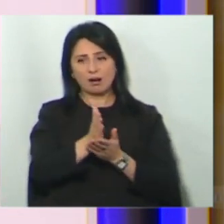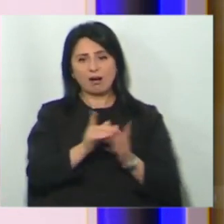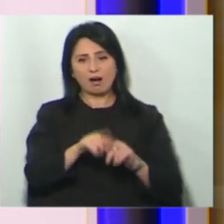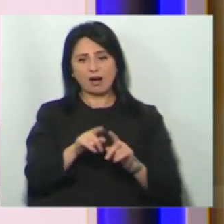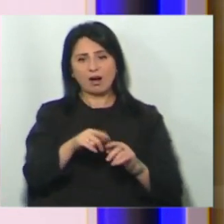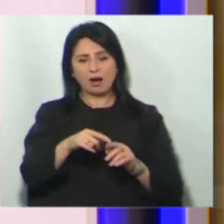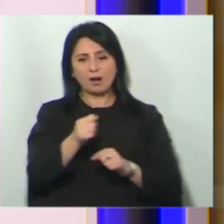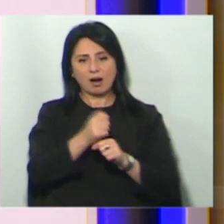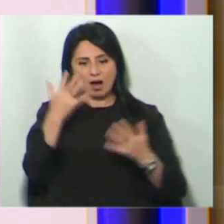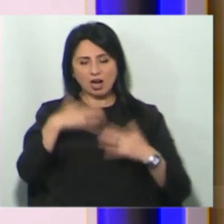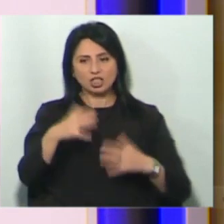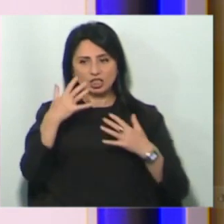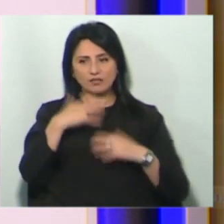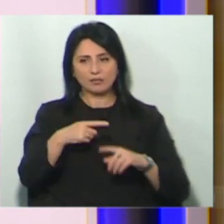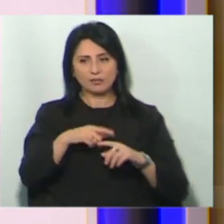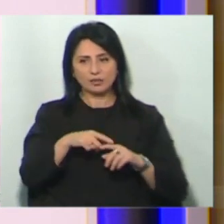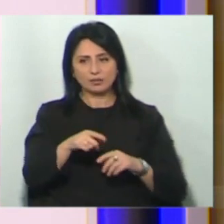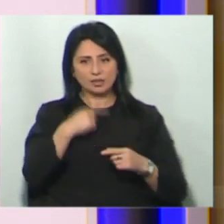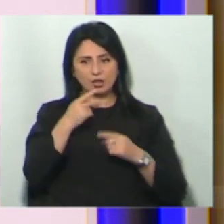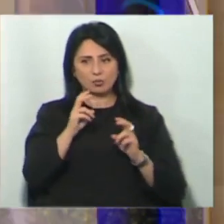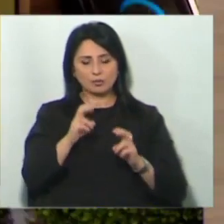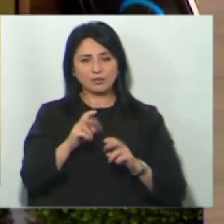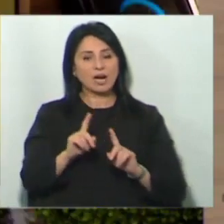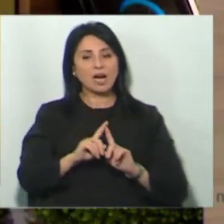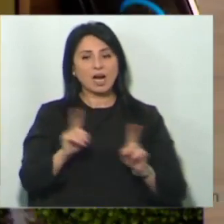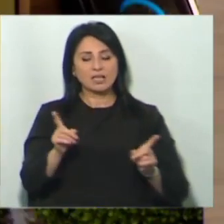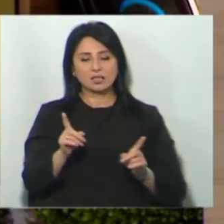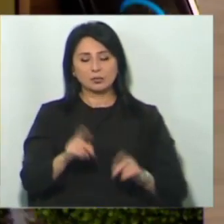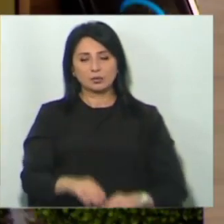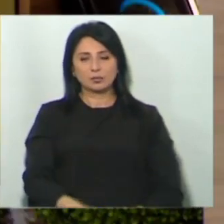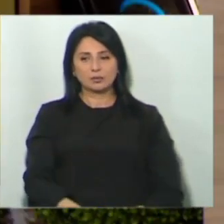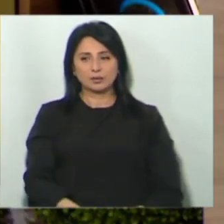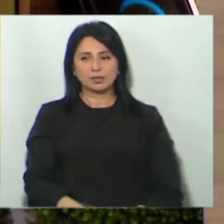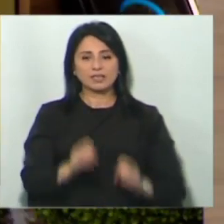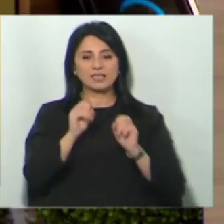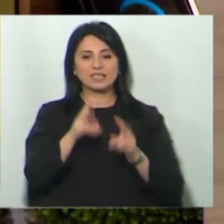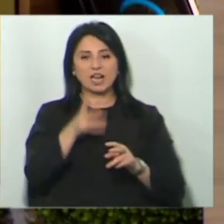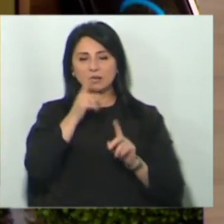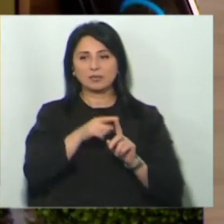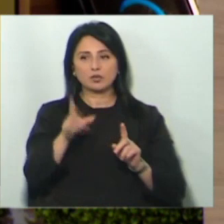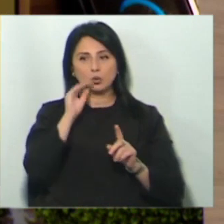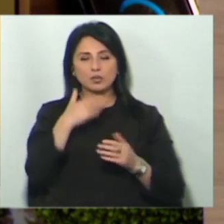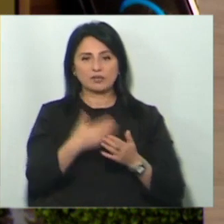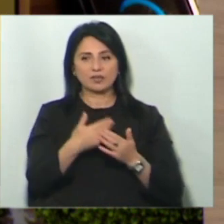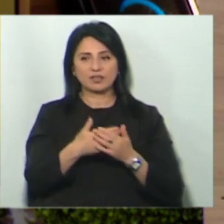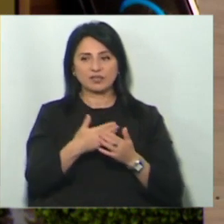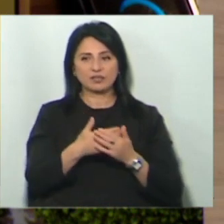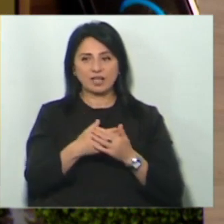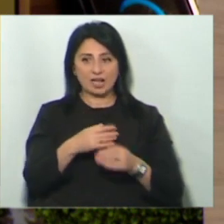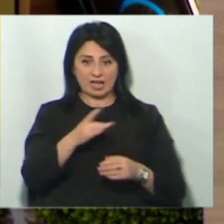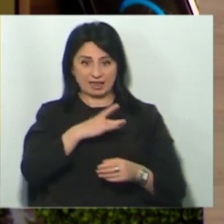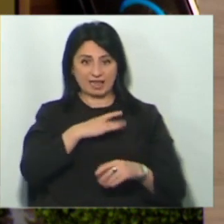რა შედეგს მოიტანს ფოტო მეხსიერებაზე როდესაც საუბრობენ. Აი განსაკუთრებულ სახეფათოა ეს პერიოდი, როდესაც ვთქვა თეთრი